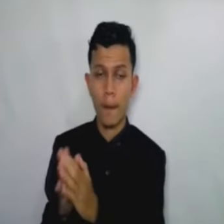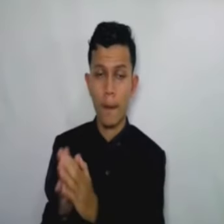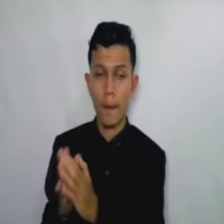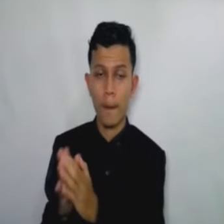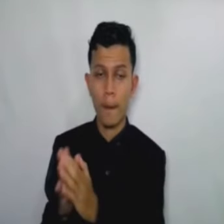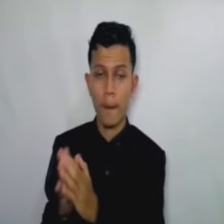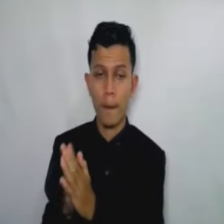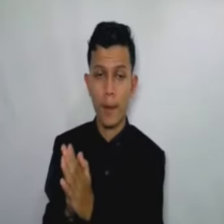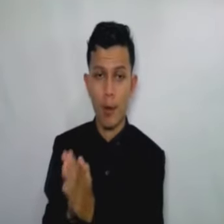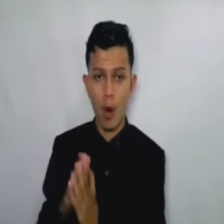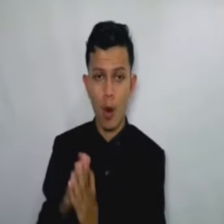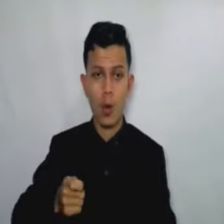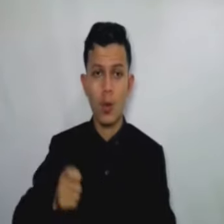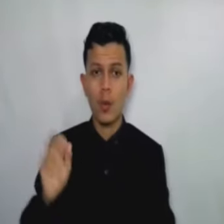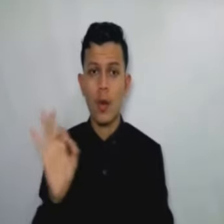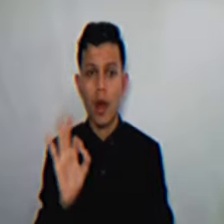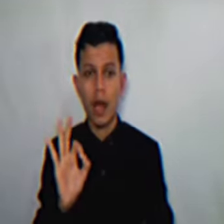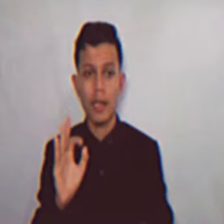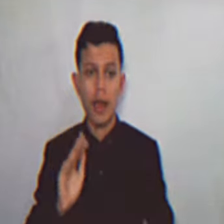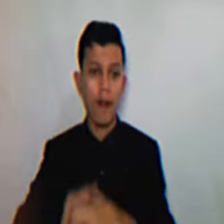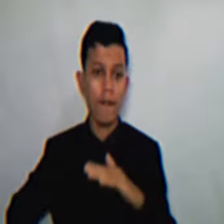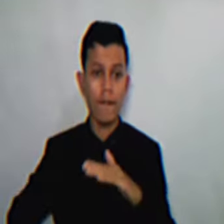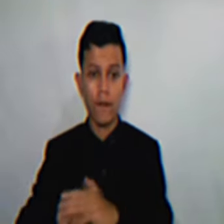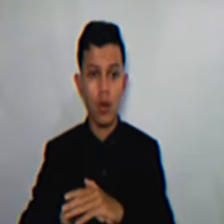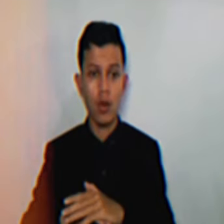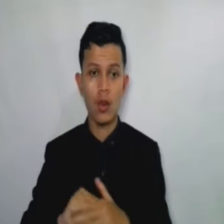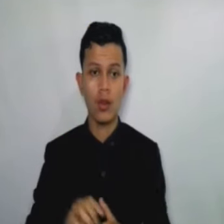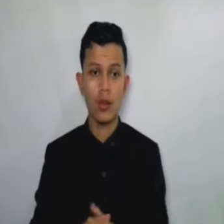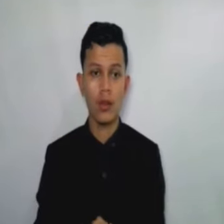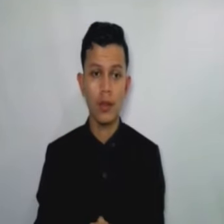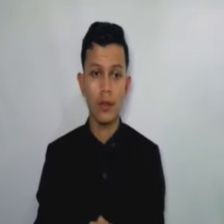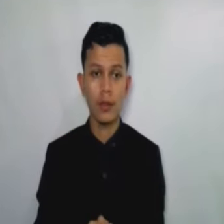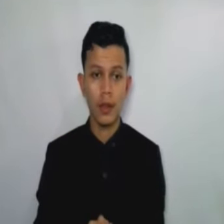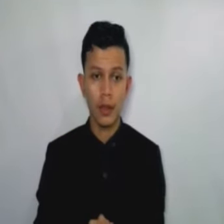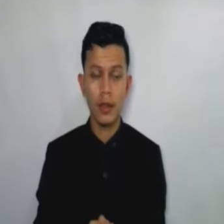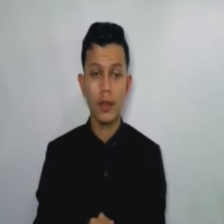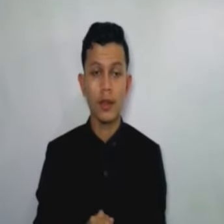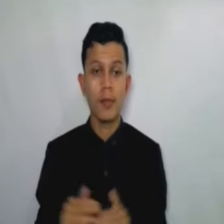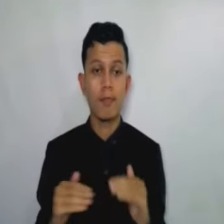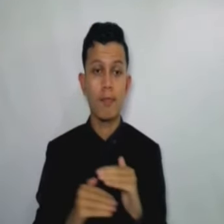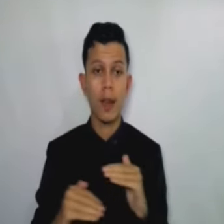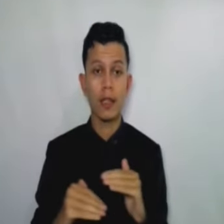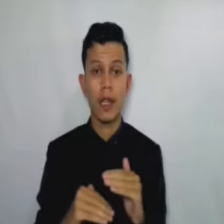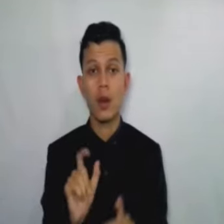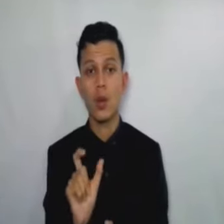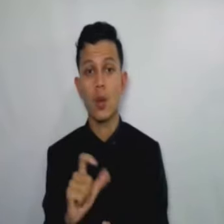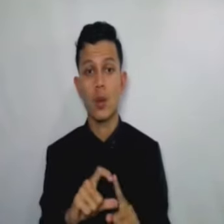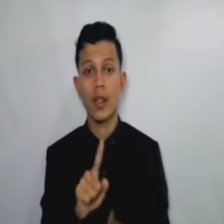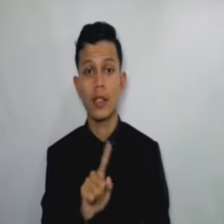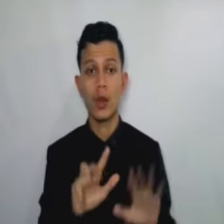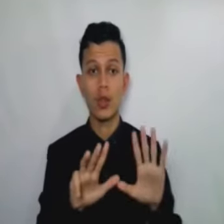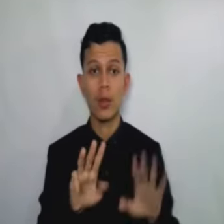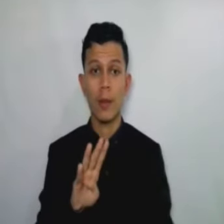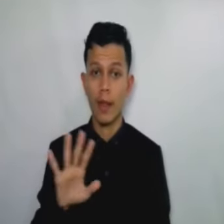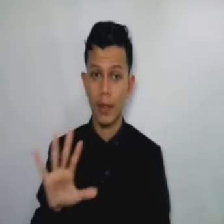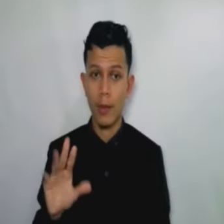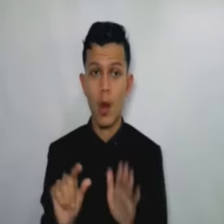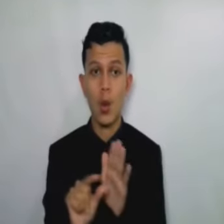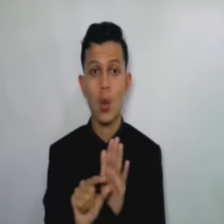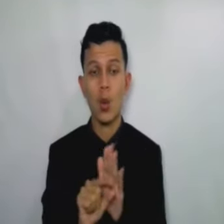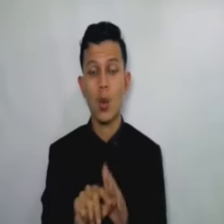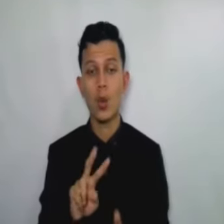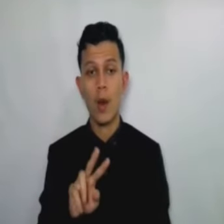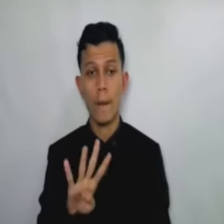hukum untuk seluruhnya. Berdasarkan Undang-Undang Dasar Negara Republik Indonesia tahun 1945, Undang-Undang Nomor 24